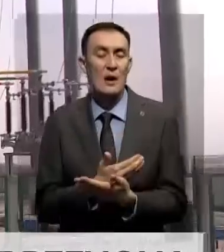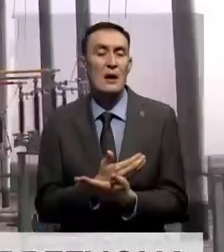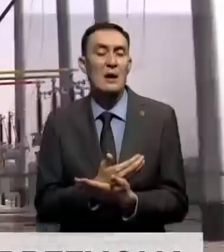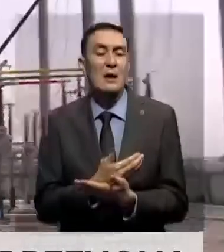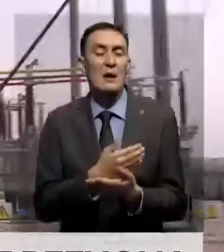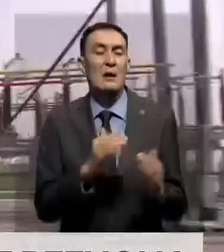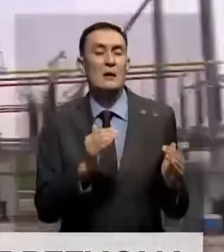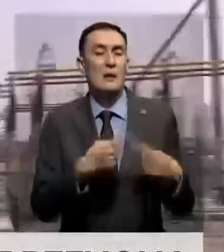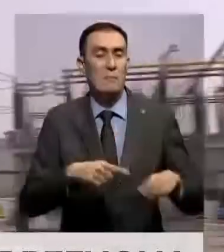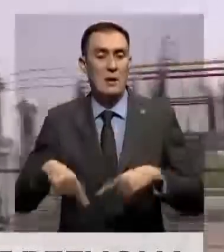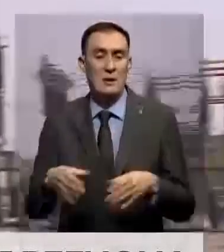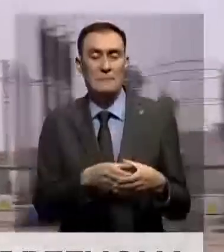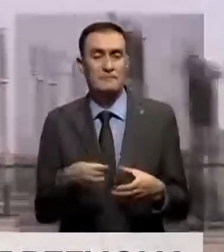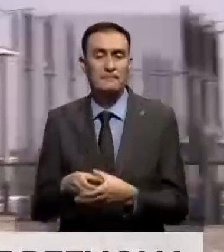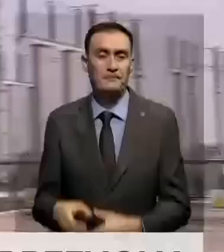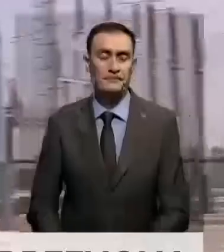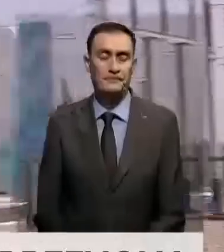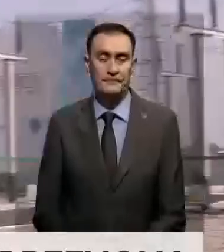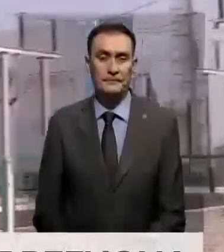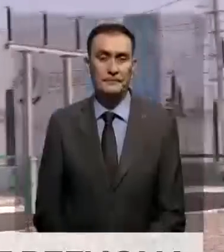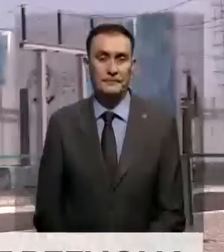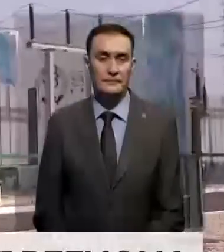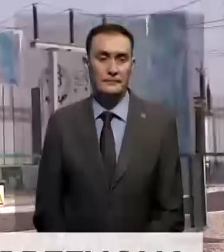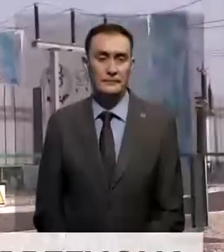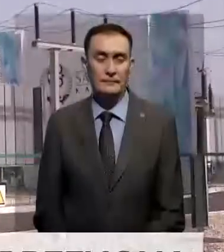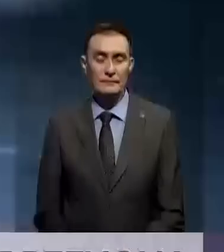потребителей. Алма Уразбаева, Радик Джакупов, Хабар 24, Алматы.